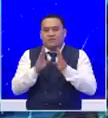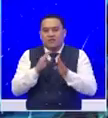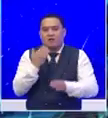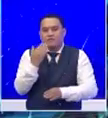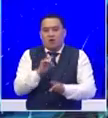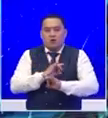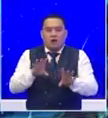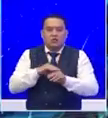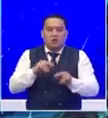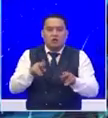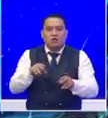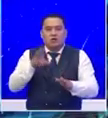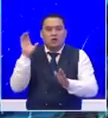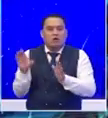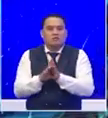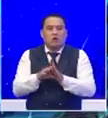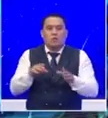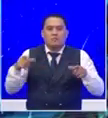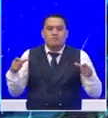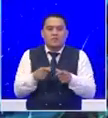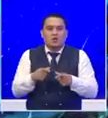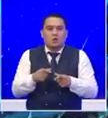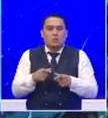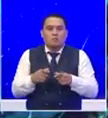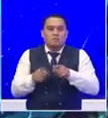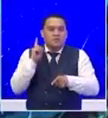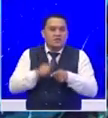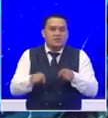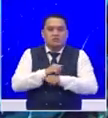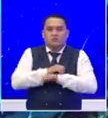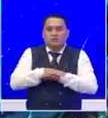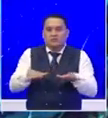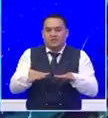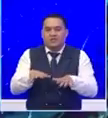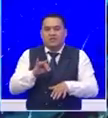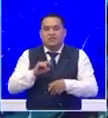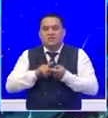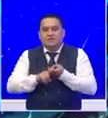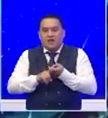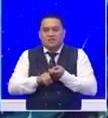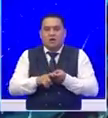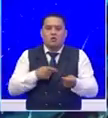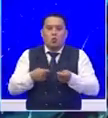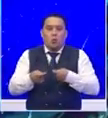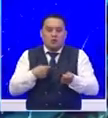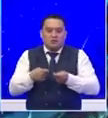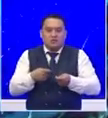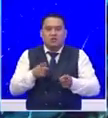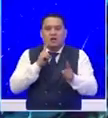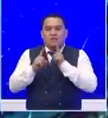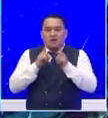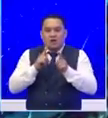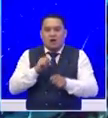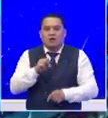президент, несоблюдение гражданами карантинного режима привело к быстрому распространению вируса. В связи с этим на правительственном